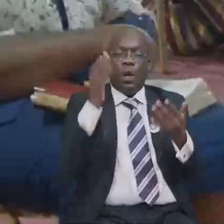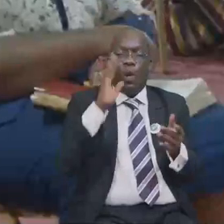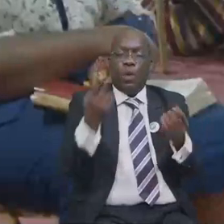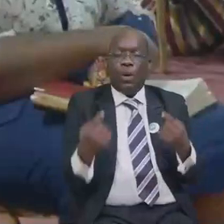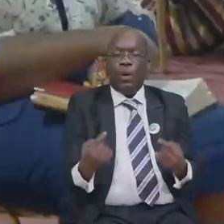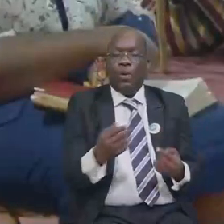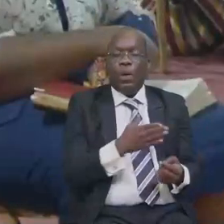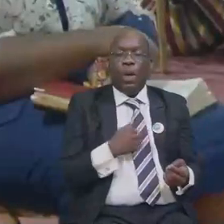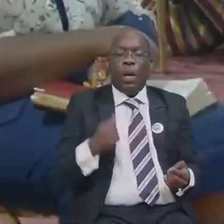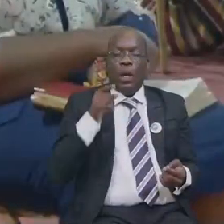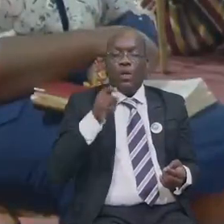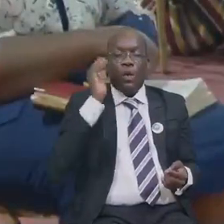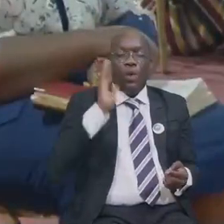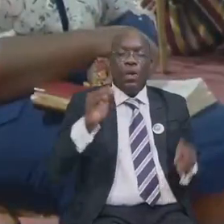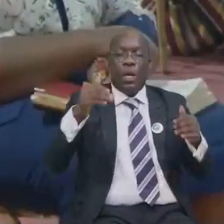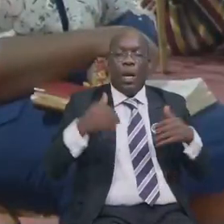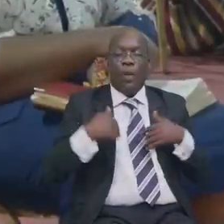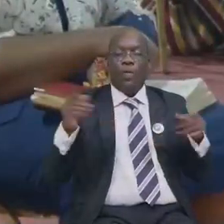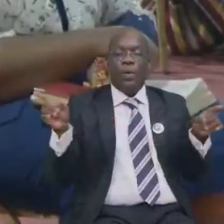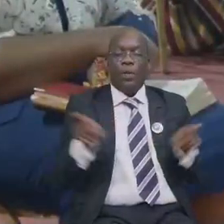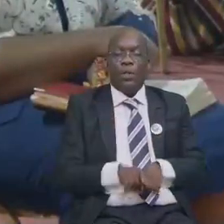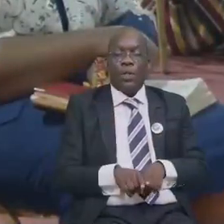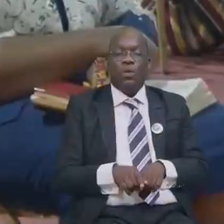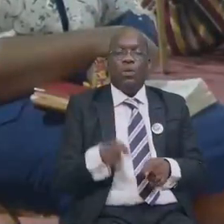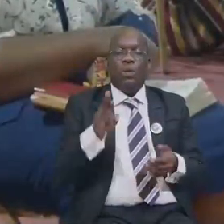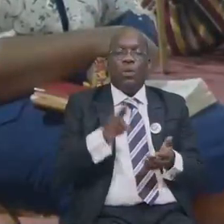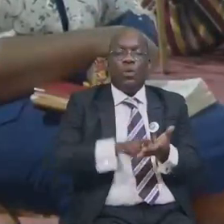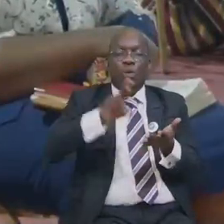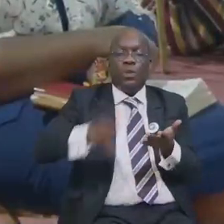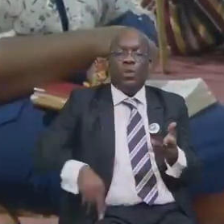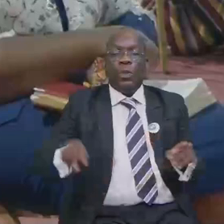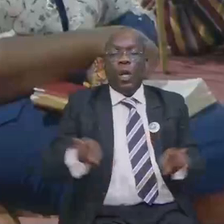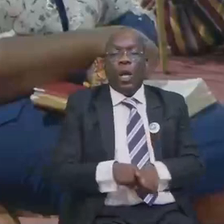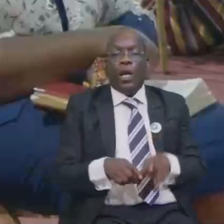tu auras le même résultat que